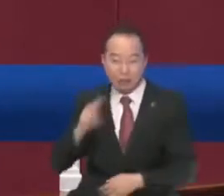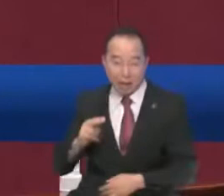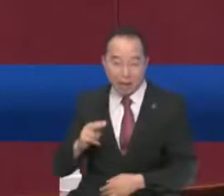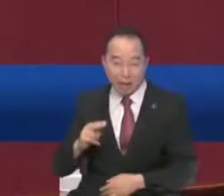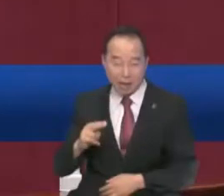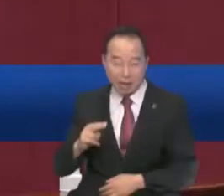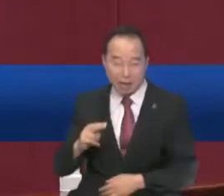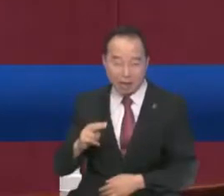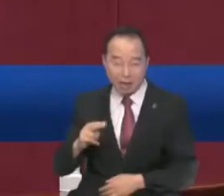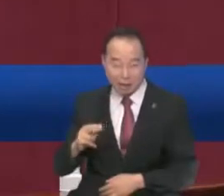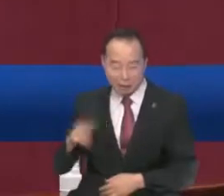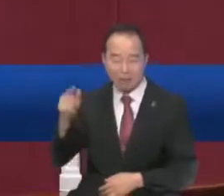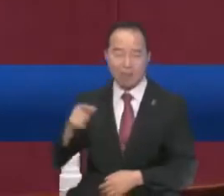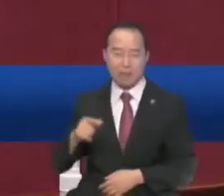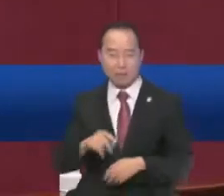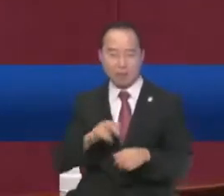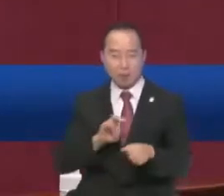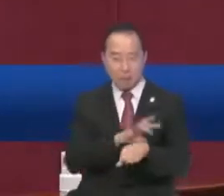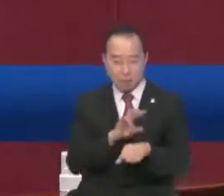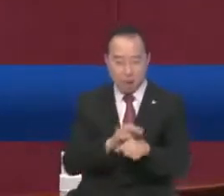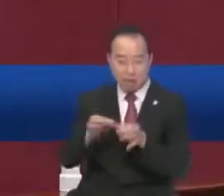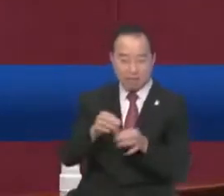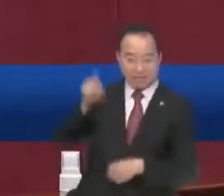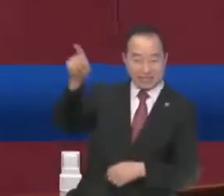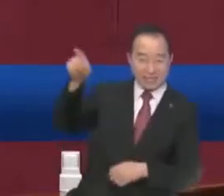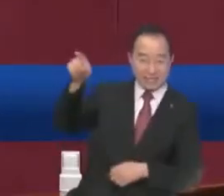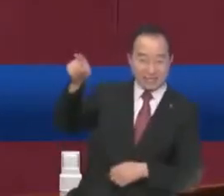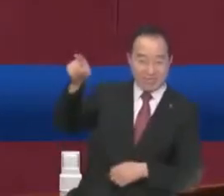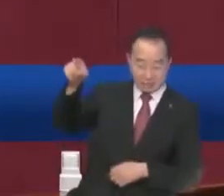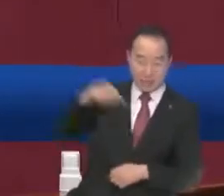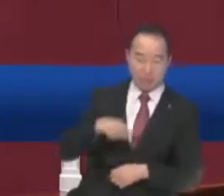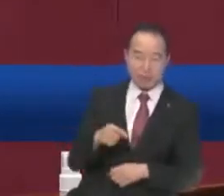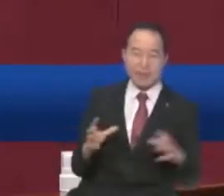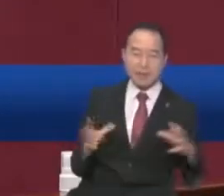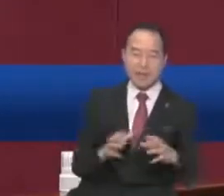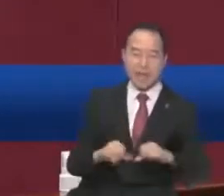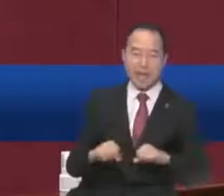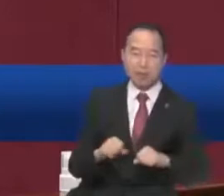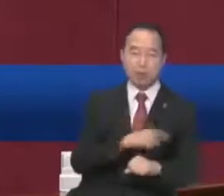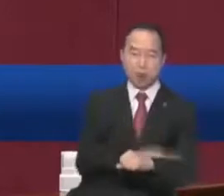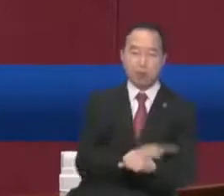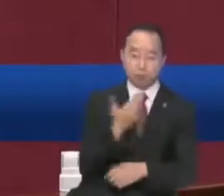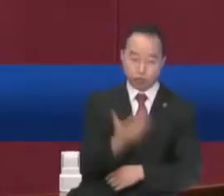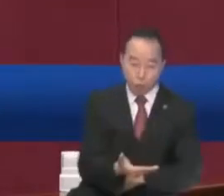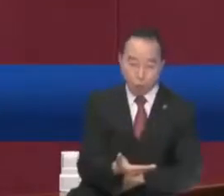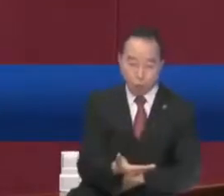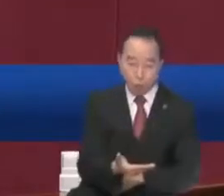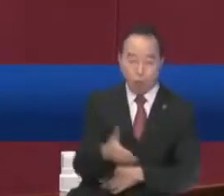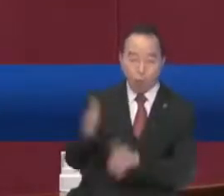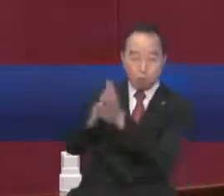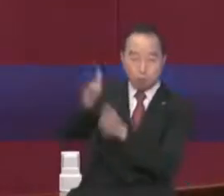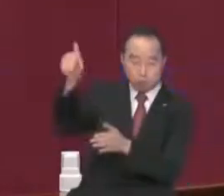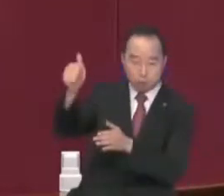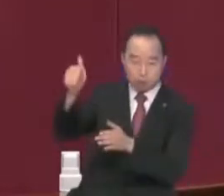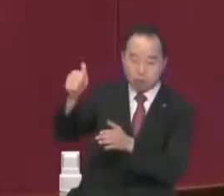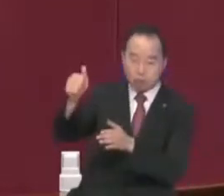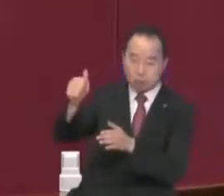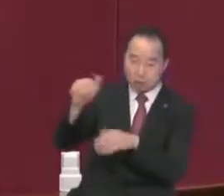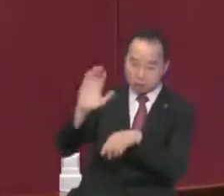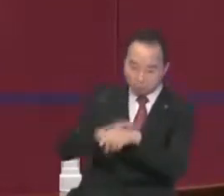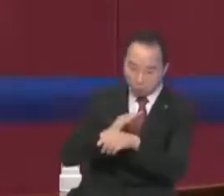가맹점주에게 단체 교섭권을 부여하고 중소기업 단체의 단체 행동권을 보장해서 경제 주체 간의 힘의 불균형을 개선해야